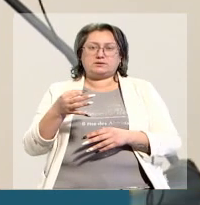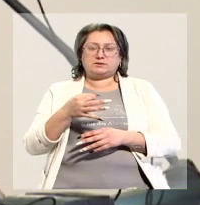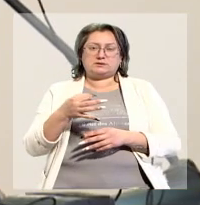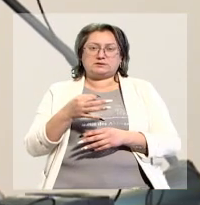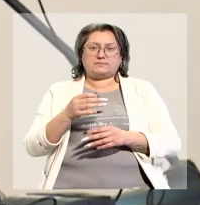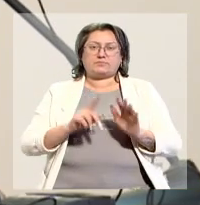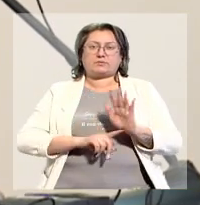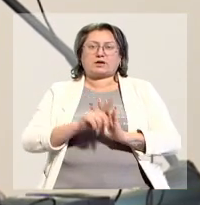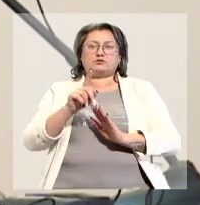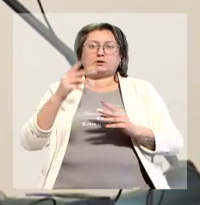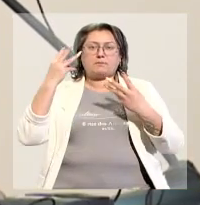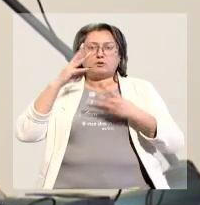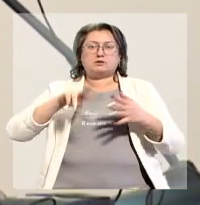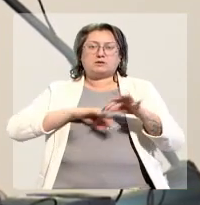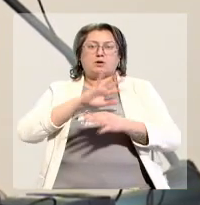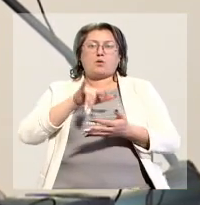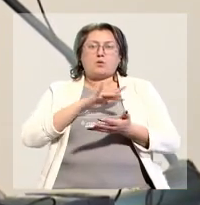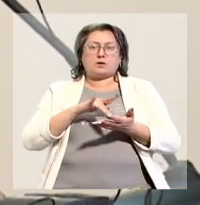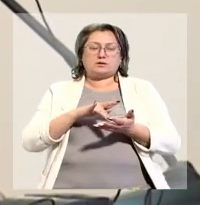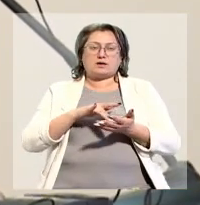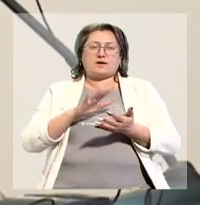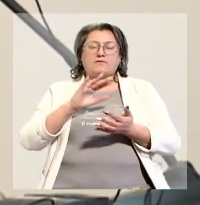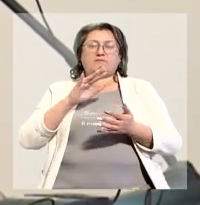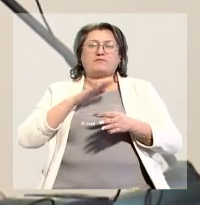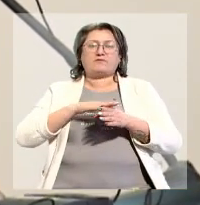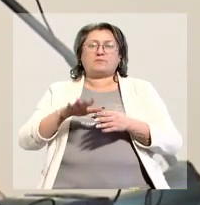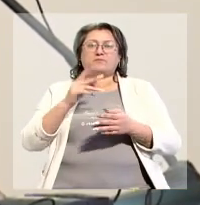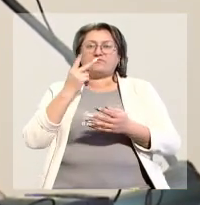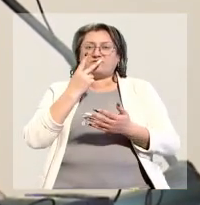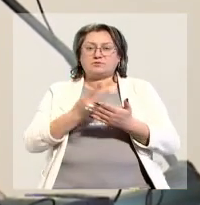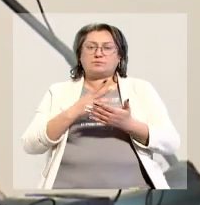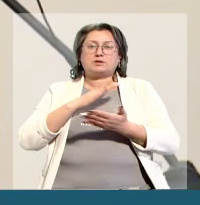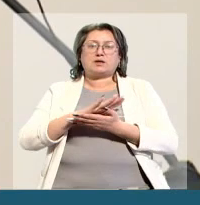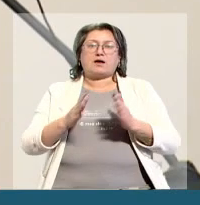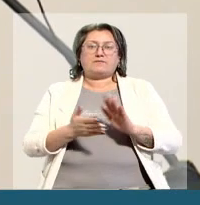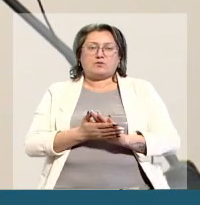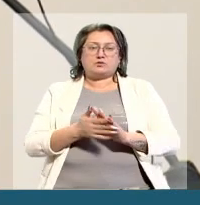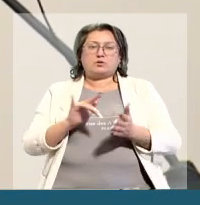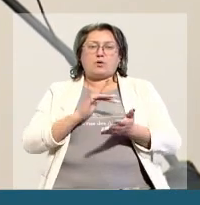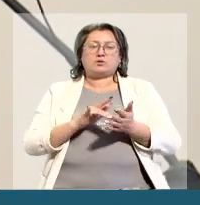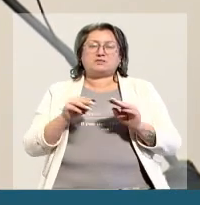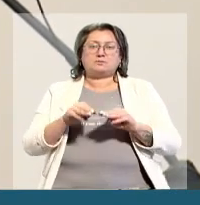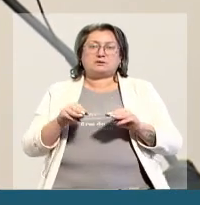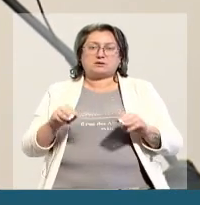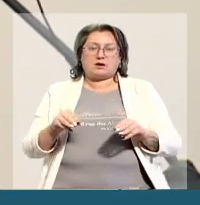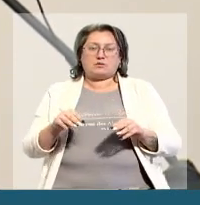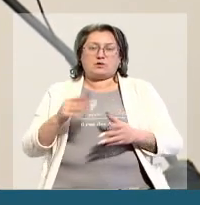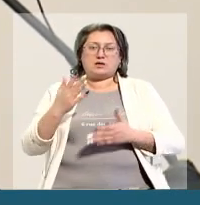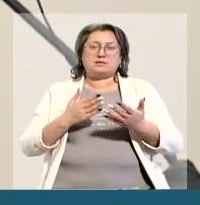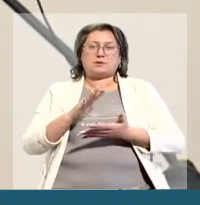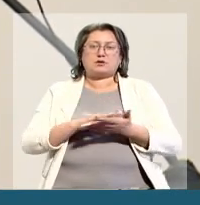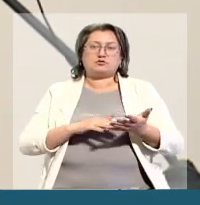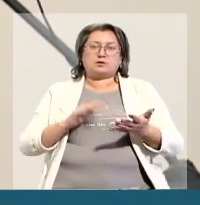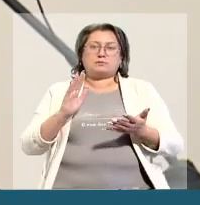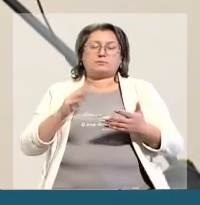Облыс әкімінің берген тапсырмасы бойынша қаланы жаңғырту қолға алынды. Визуализациялау барысында Теміртау қаласымен шарт жасалды. Егер ұсыныс